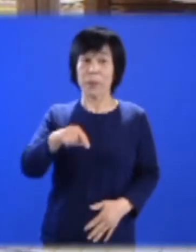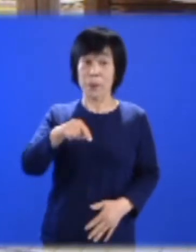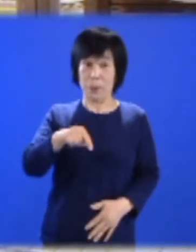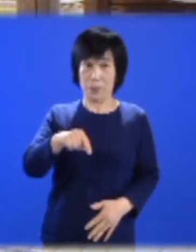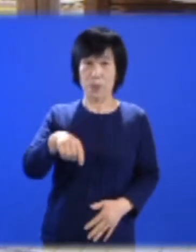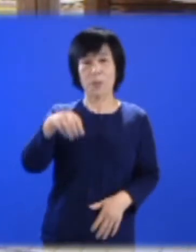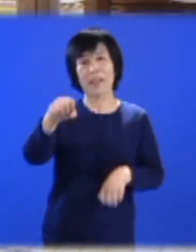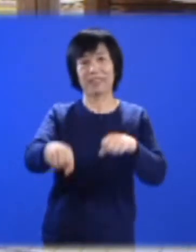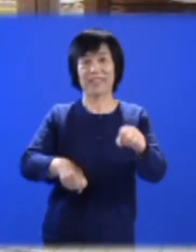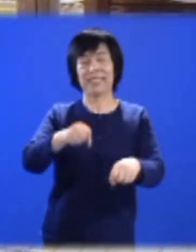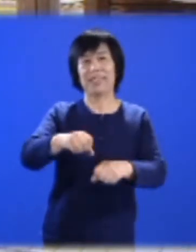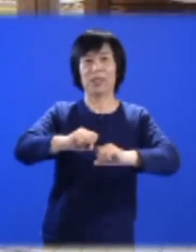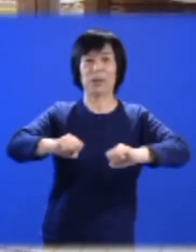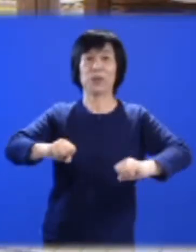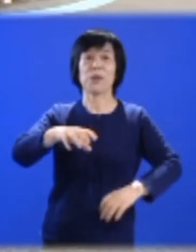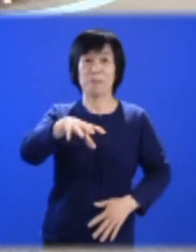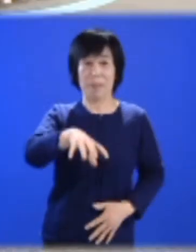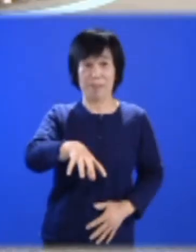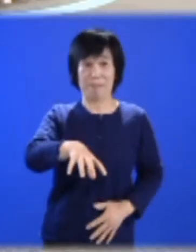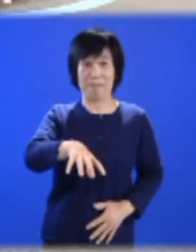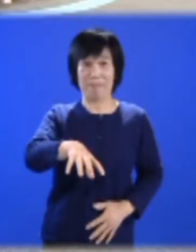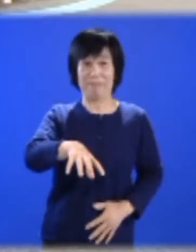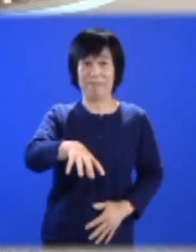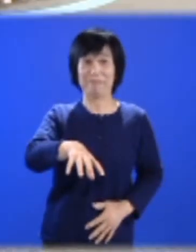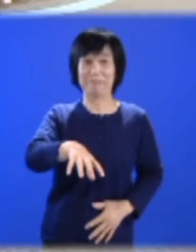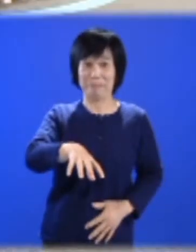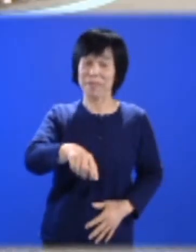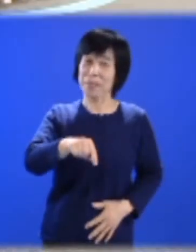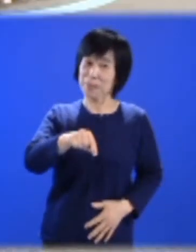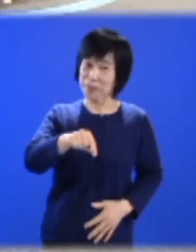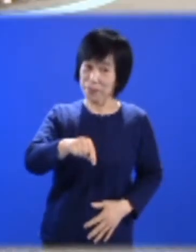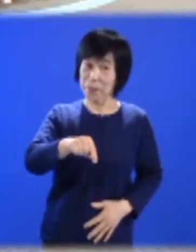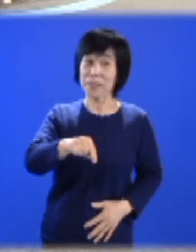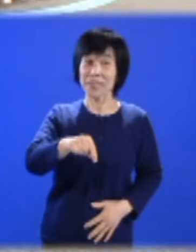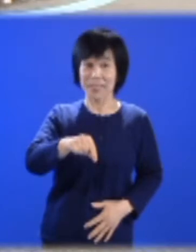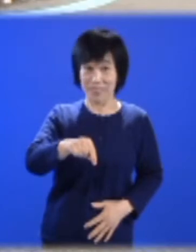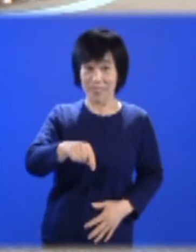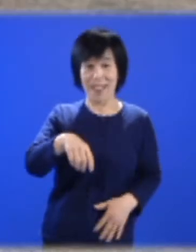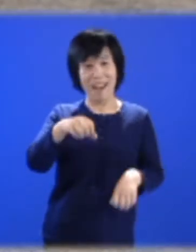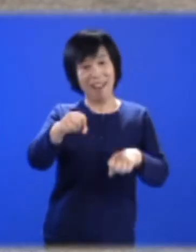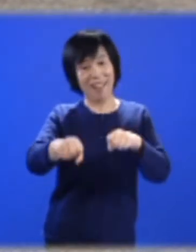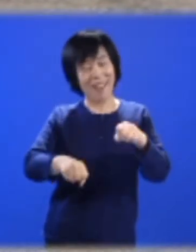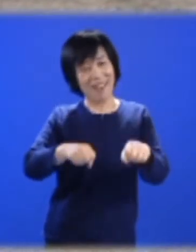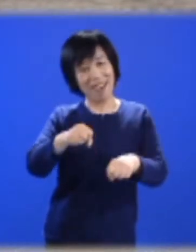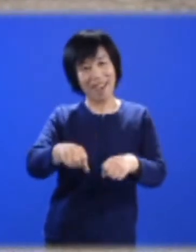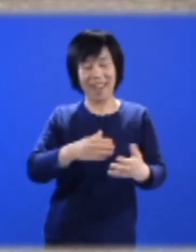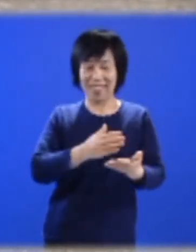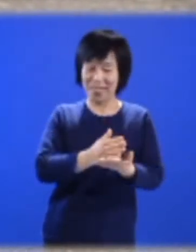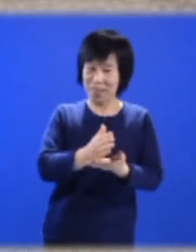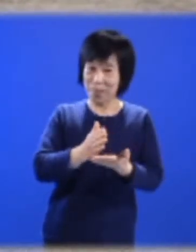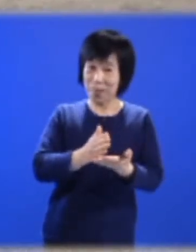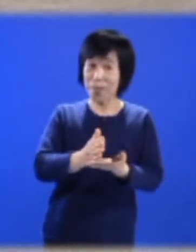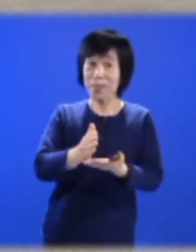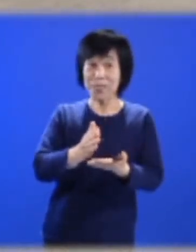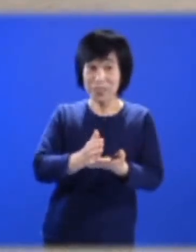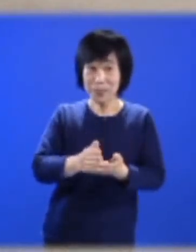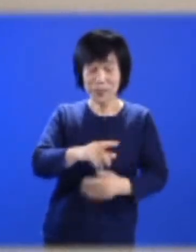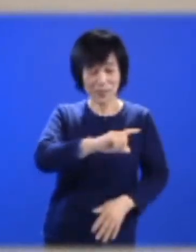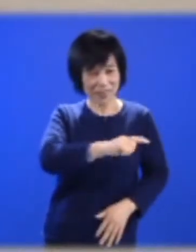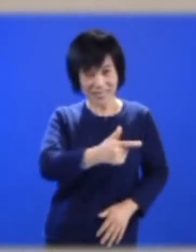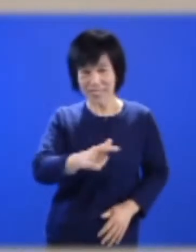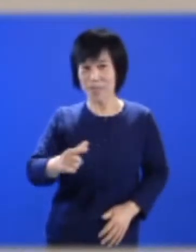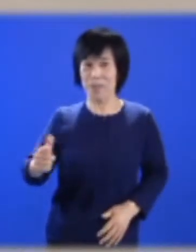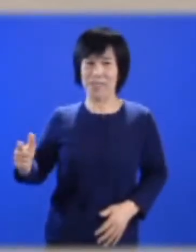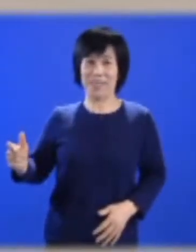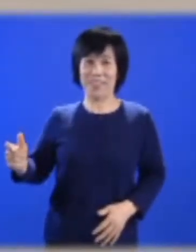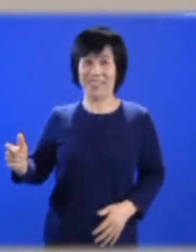小乳道くんがやってきたのはサイクル広場。ここでは小乳道くんが遊んでいるような変